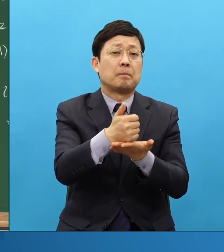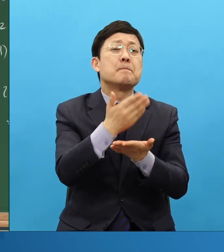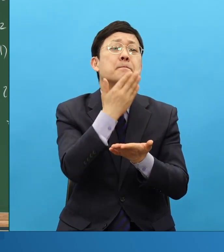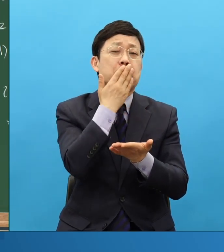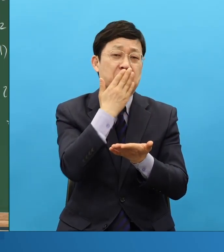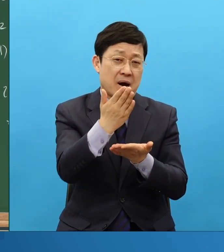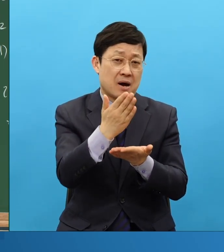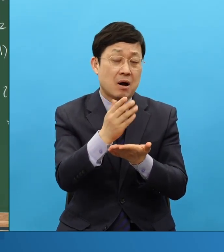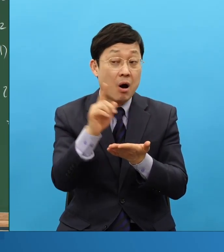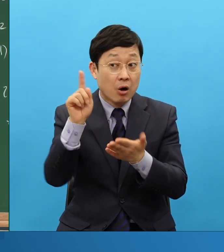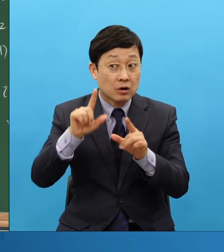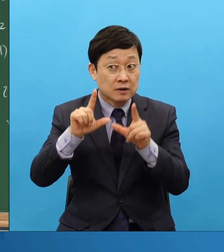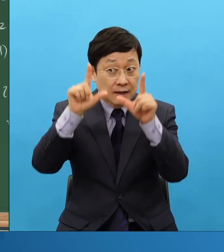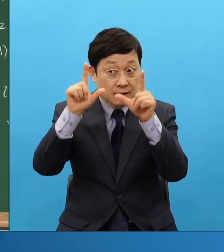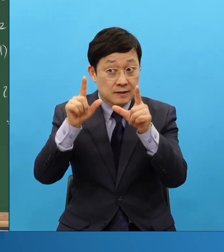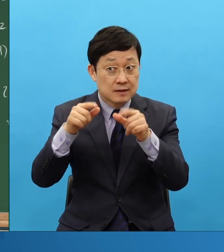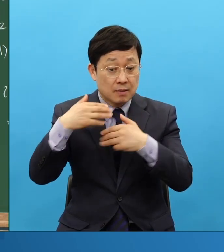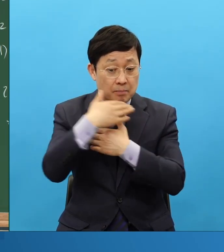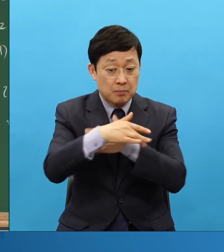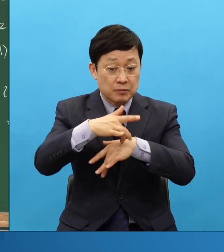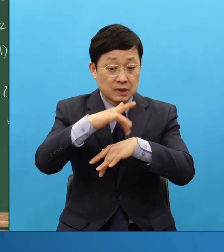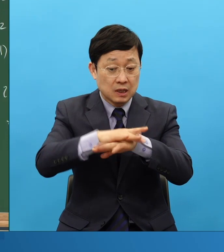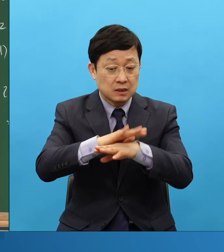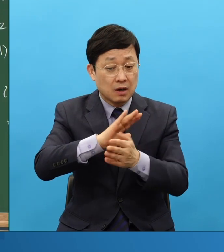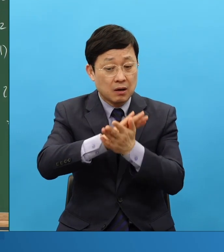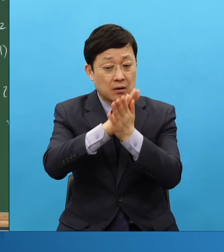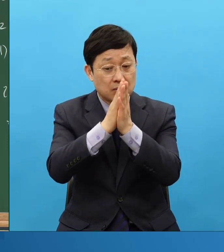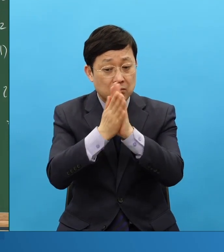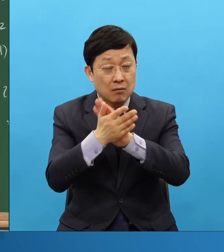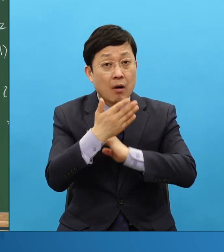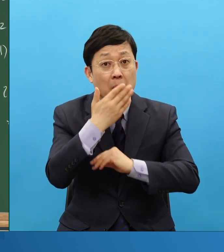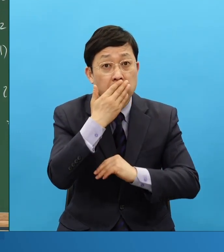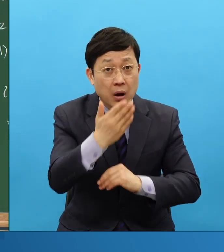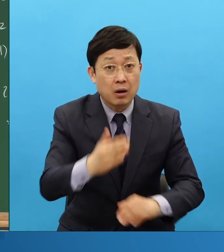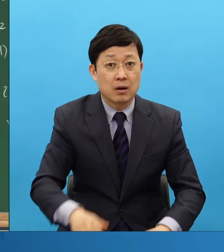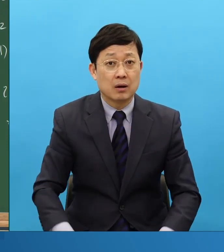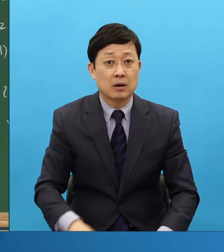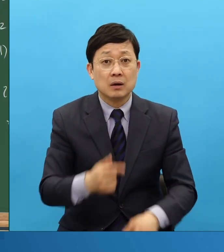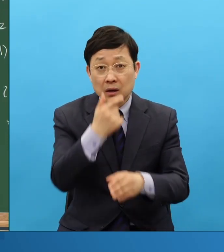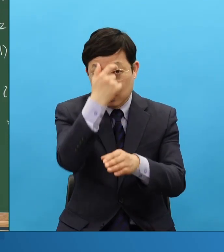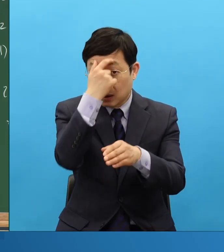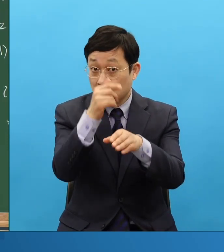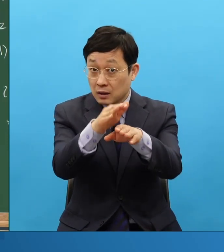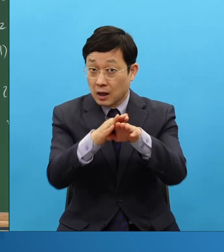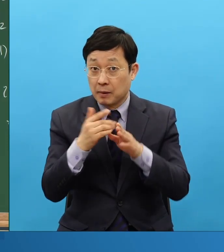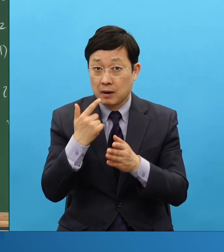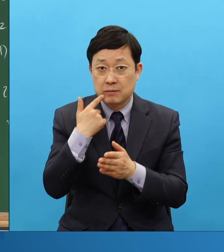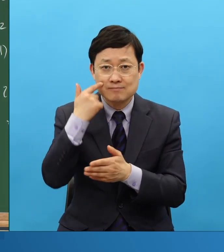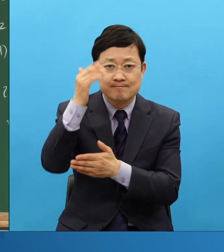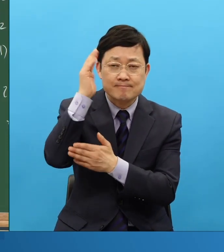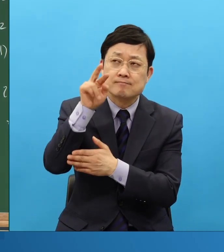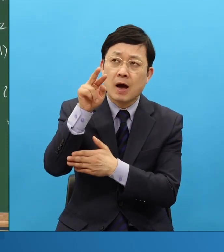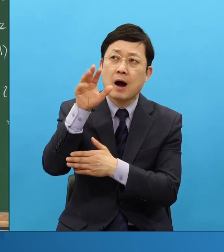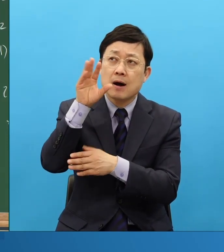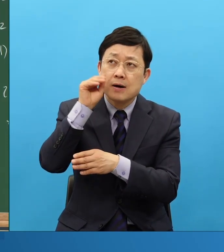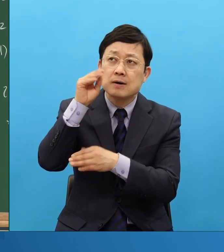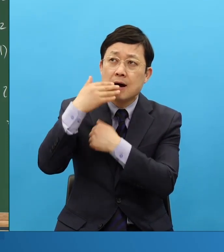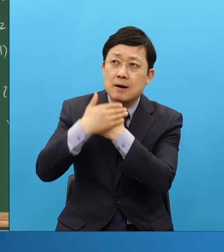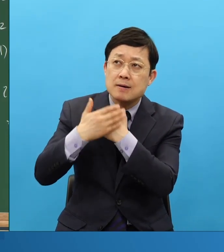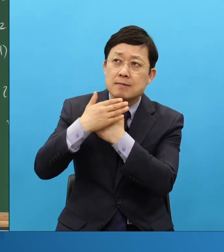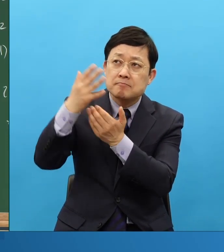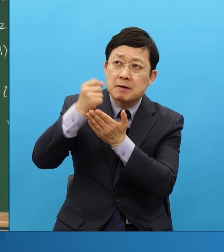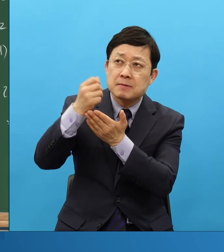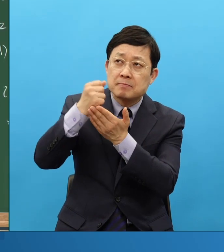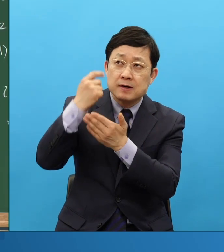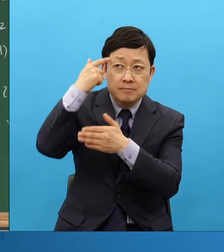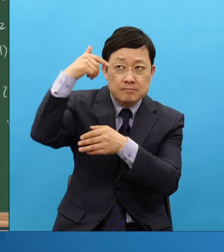체질이 되겠죠. And then you become and have this 그런 겁니다. 왜 말씀을 왜 예배대로 갑니까? 하나님의 살아있는 지금 역사 말씀이